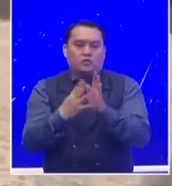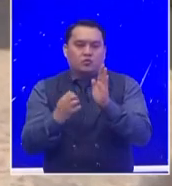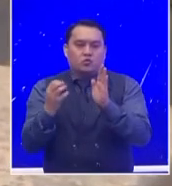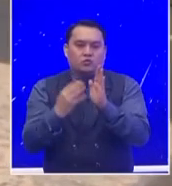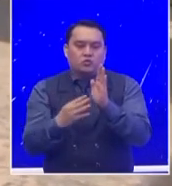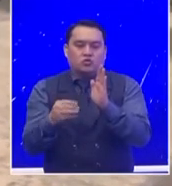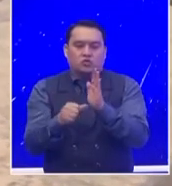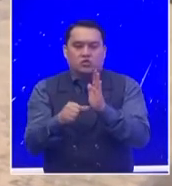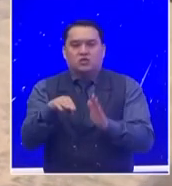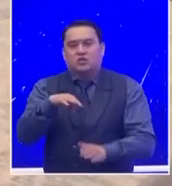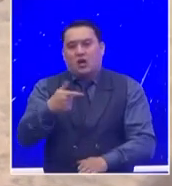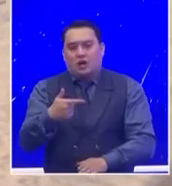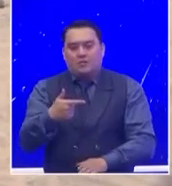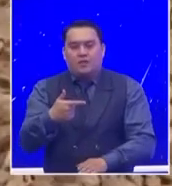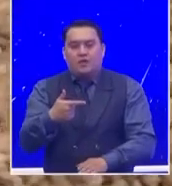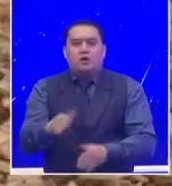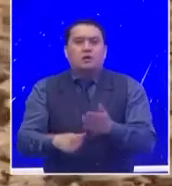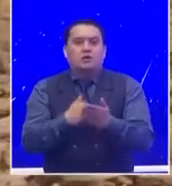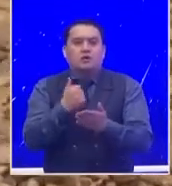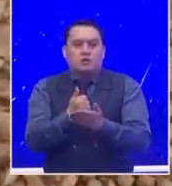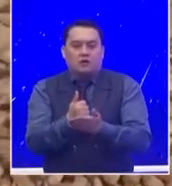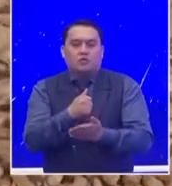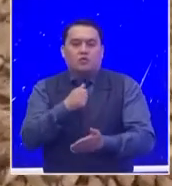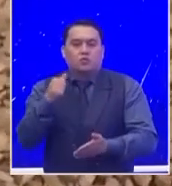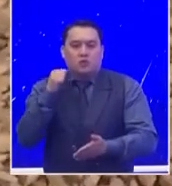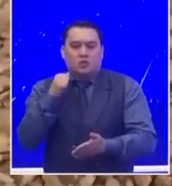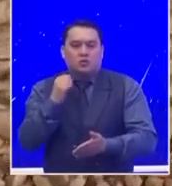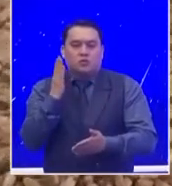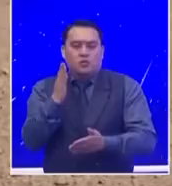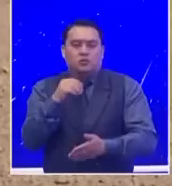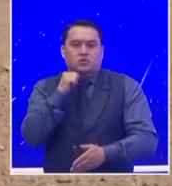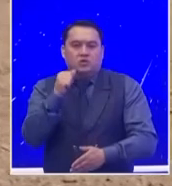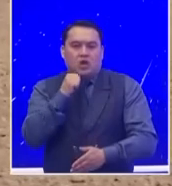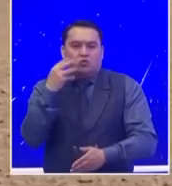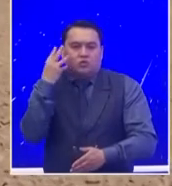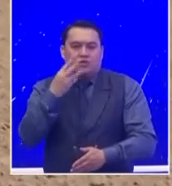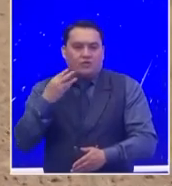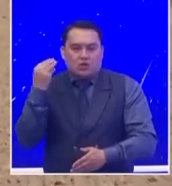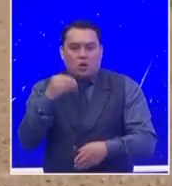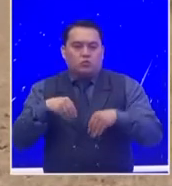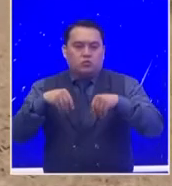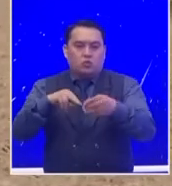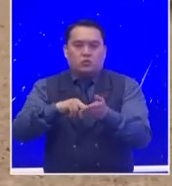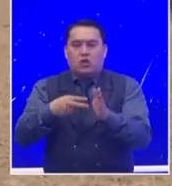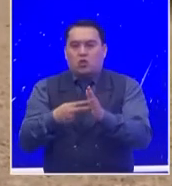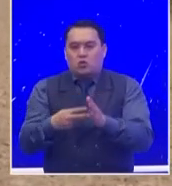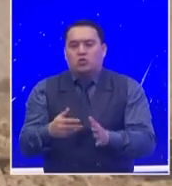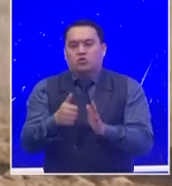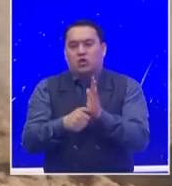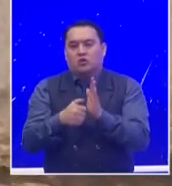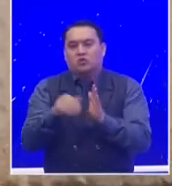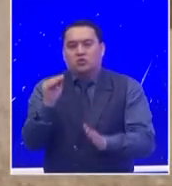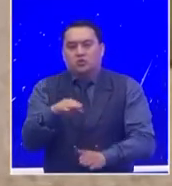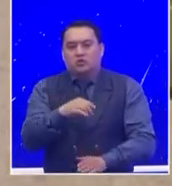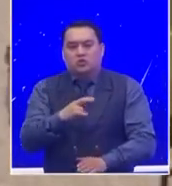996 тысяч гектаров. Основной упор, как и годом ранее, делается на сахарную свеклу. В этом году планируется собрать более 600